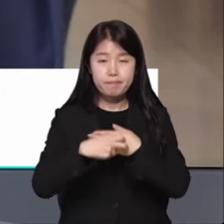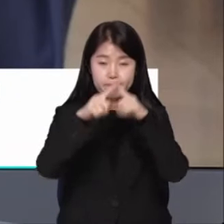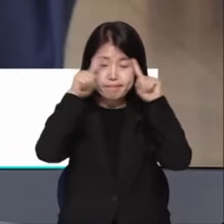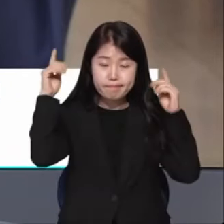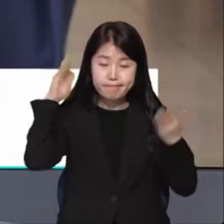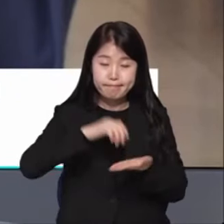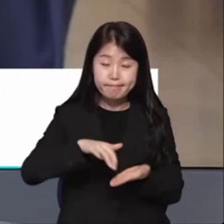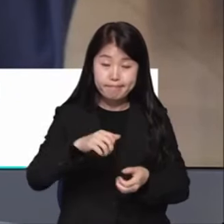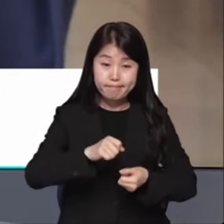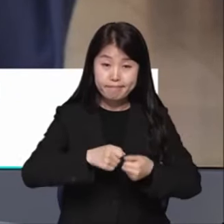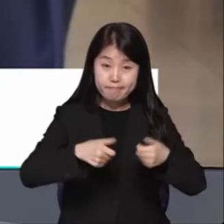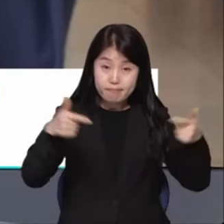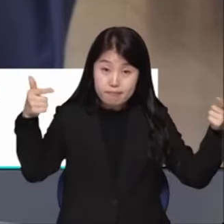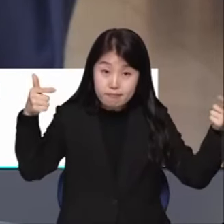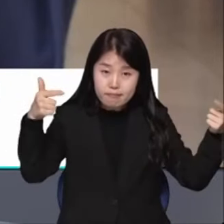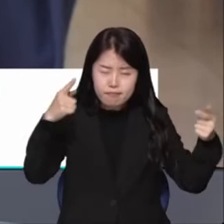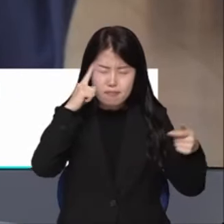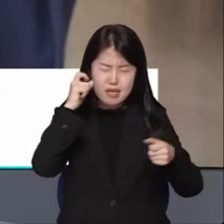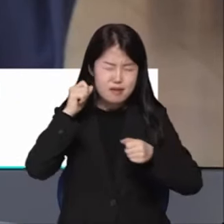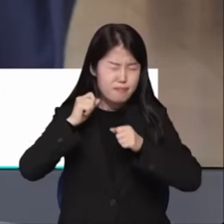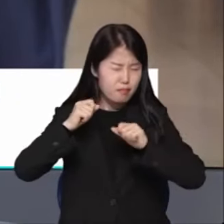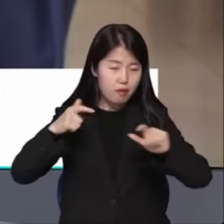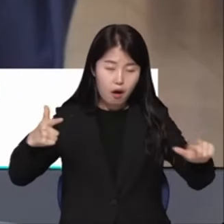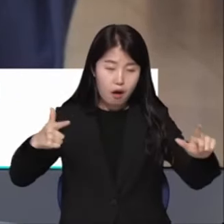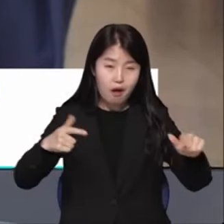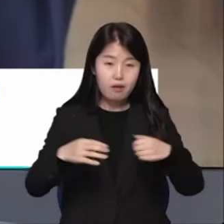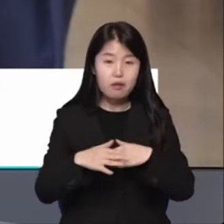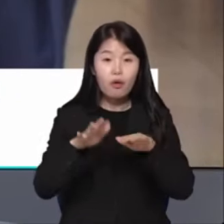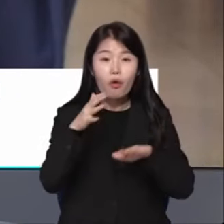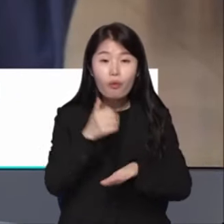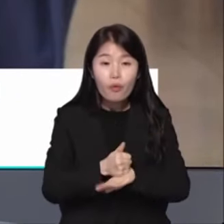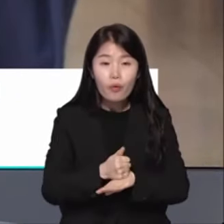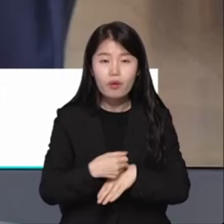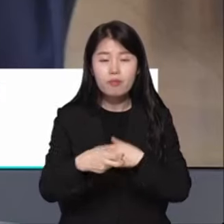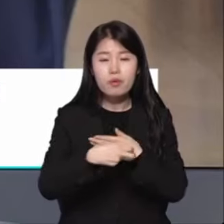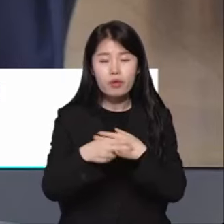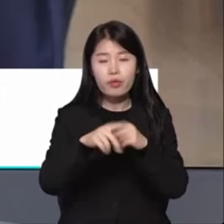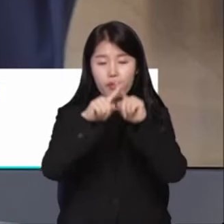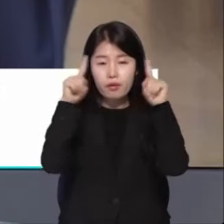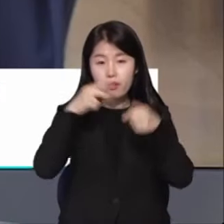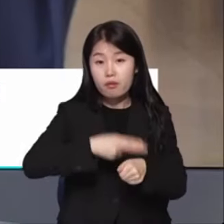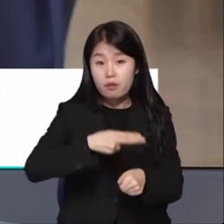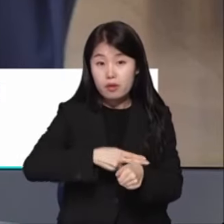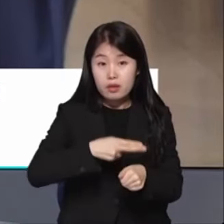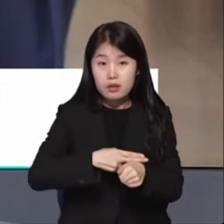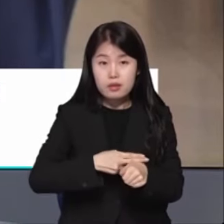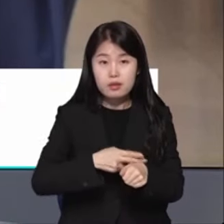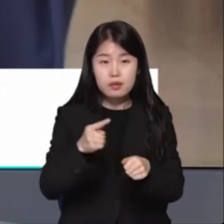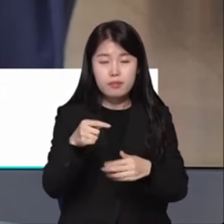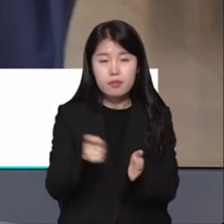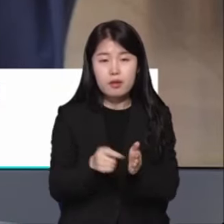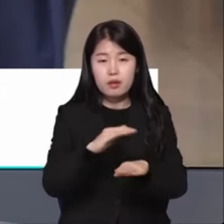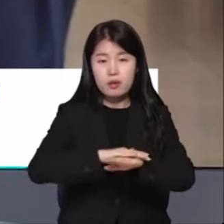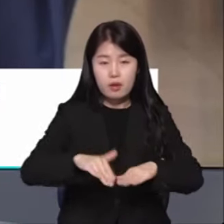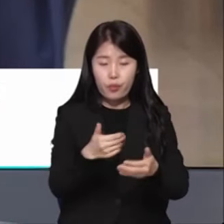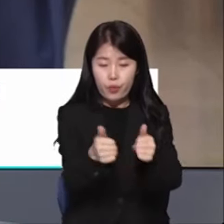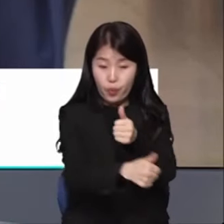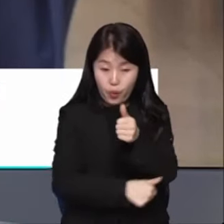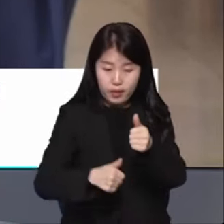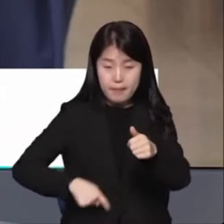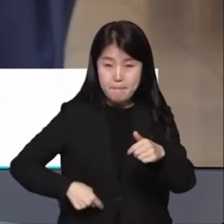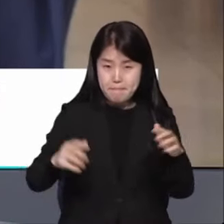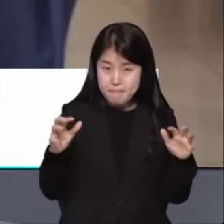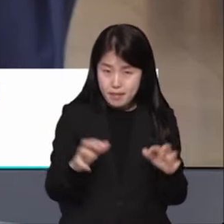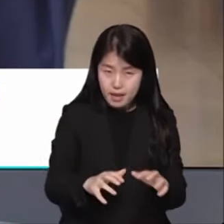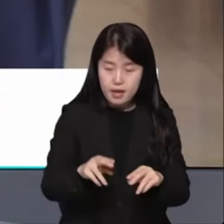의대증원의 반발에 전국 의대 교수 비대위는 내일부터 사직서를 내고 일부 대학은 다음 주부터 주 1회 휴진 투쟁에